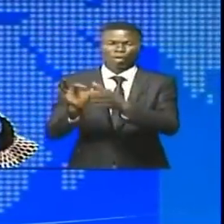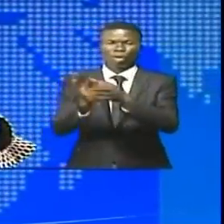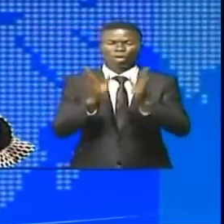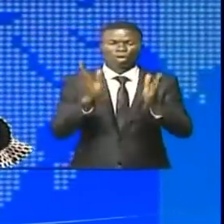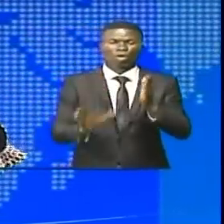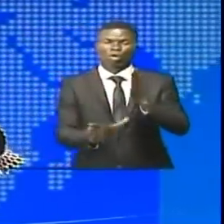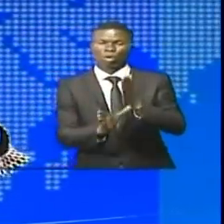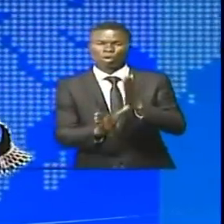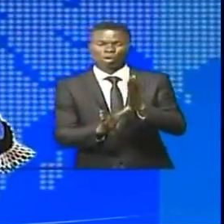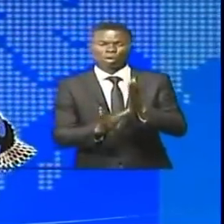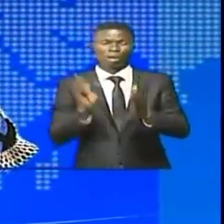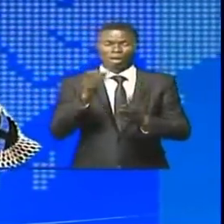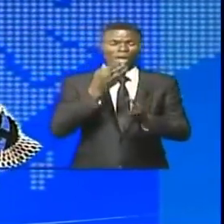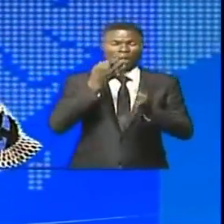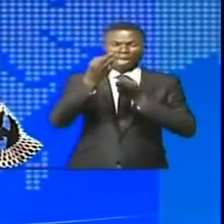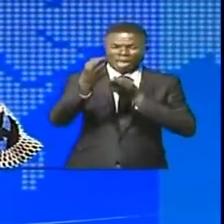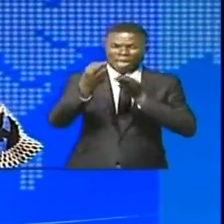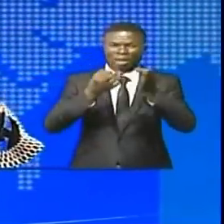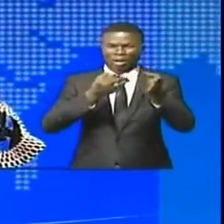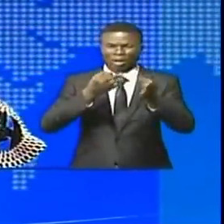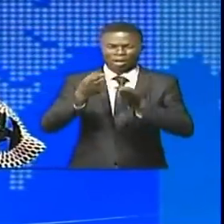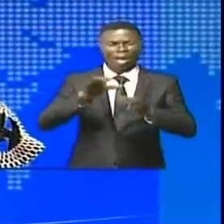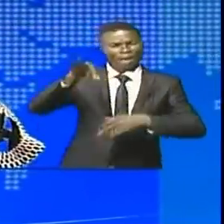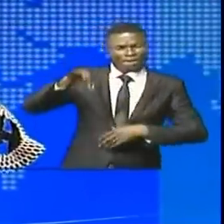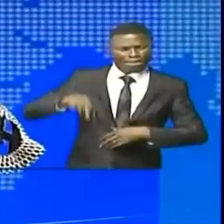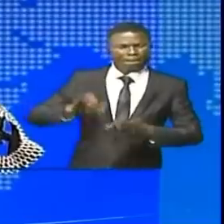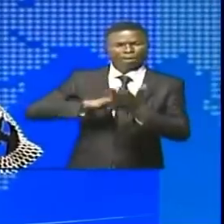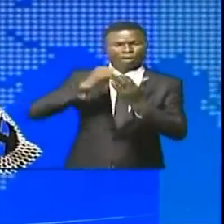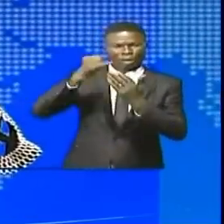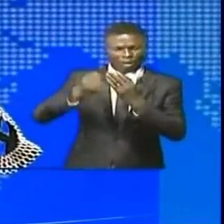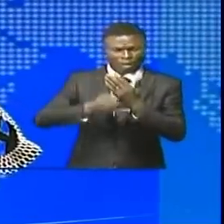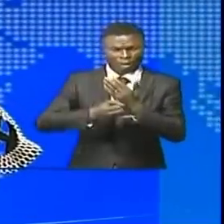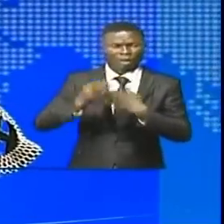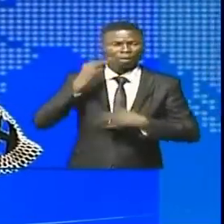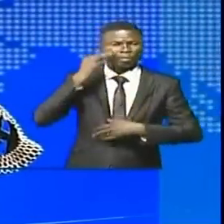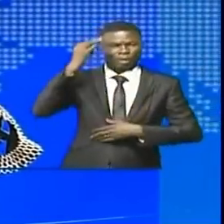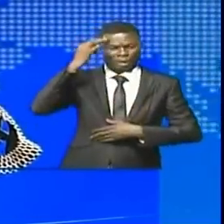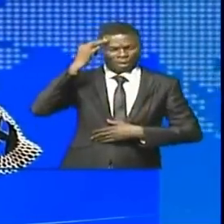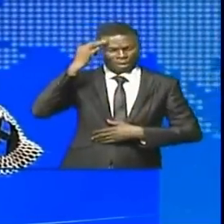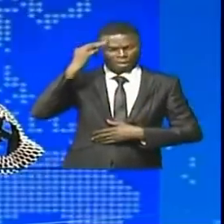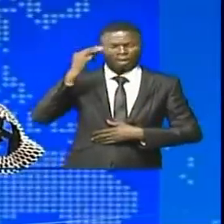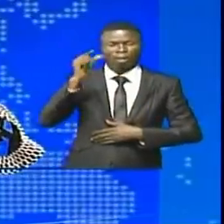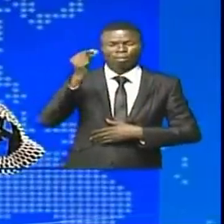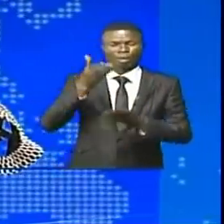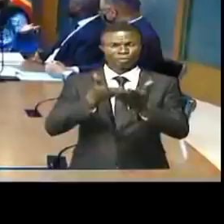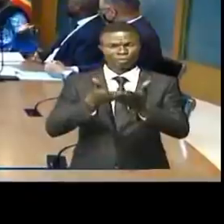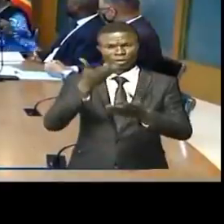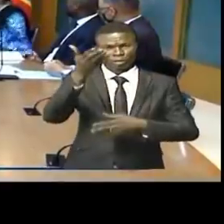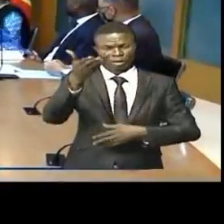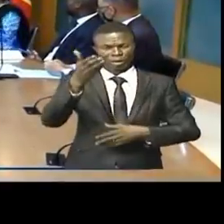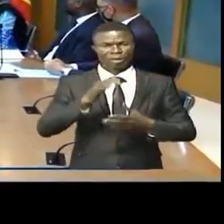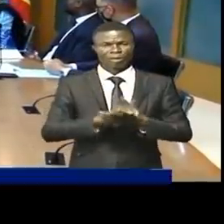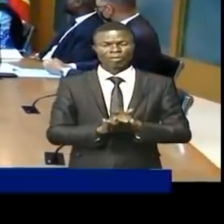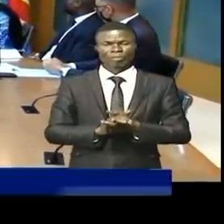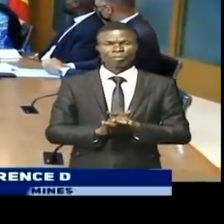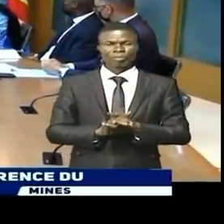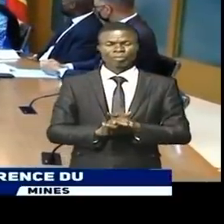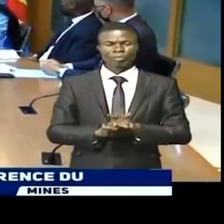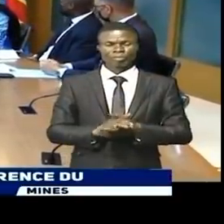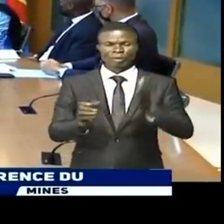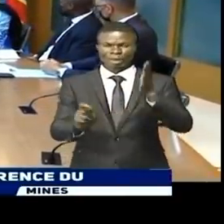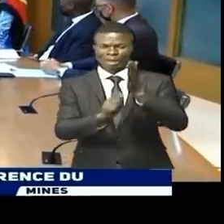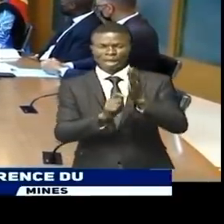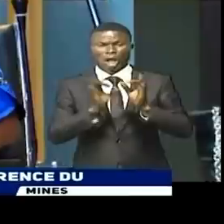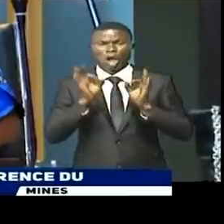qui est allé expliquer les avantages de ce projet à la ministre des mines et gêné shabani conseil présidentiel devait stratégique